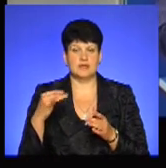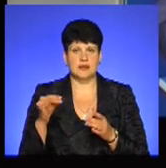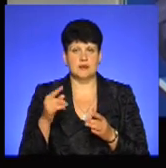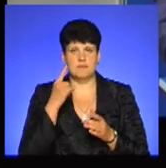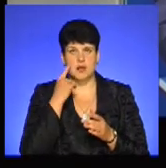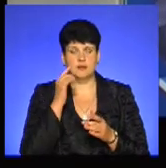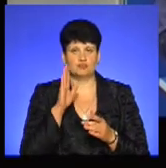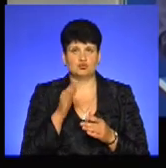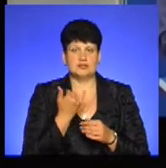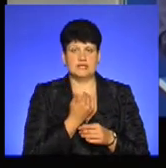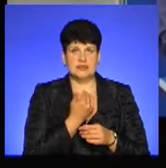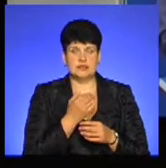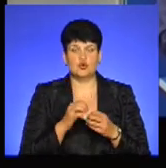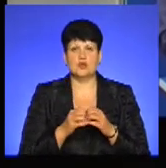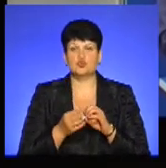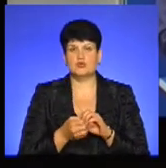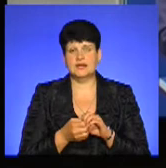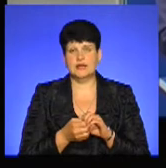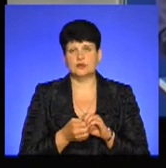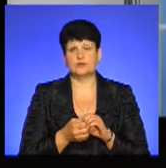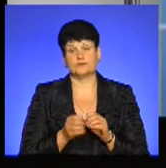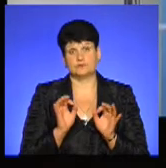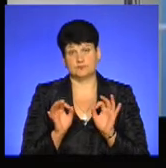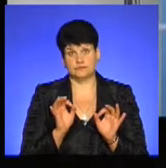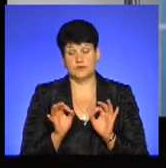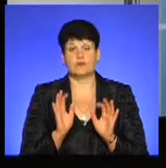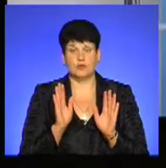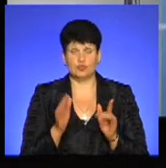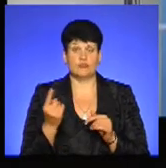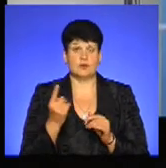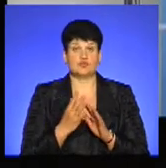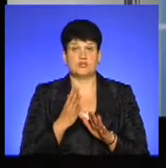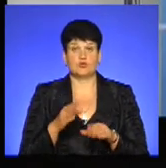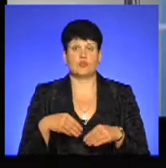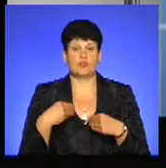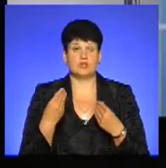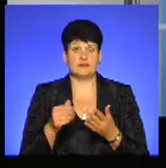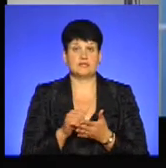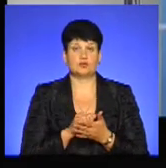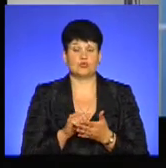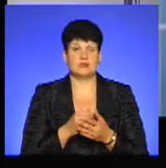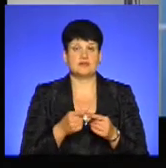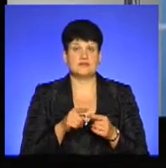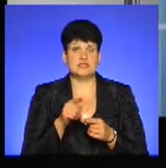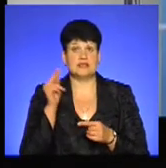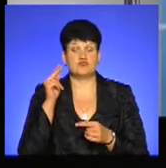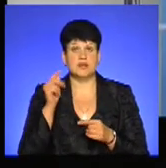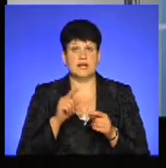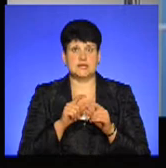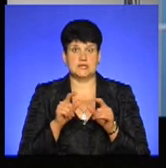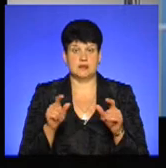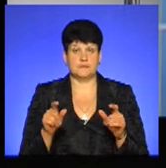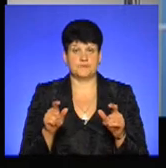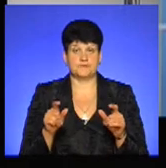для них, для їхнього результату прийнятний, то вони будуть в першу чергу подавати документи у ці навчальні заклади. Ну,